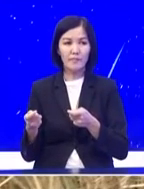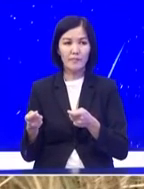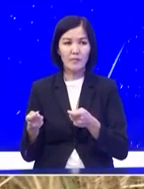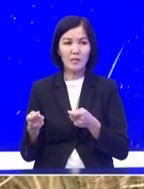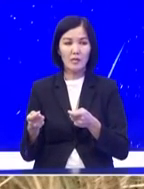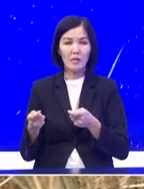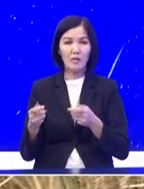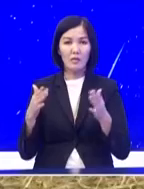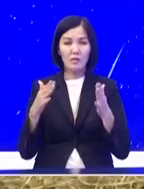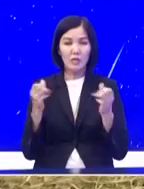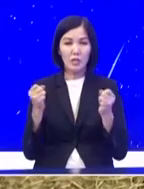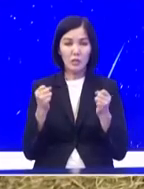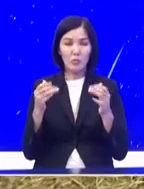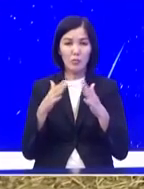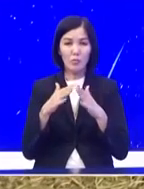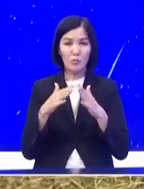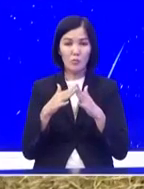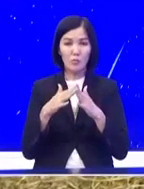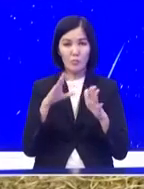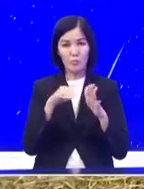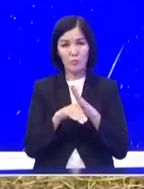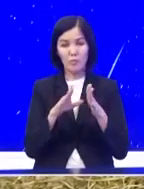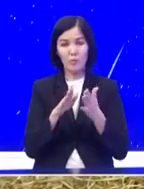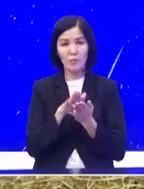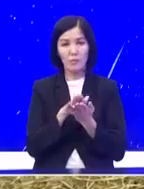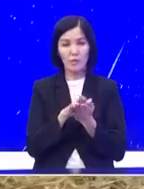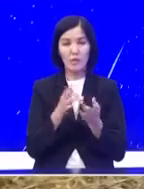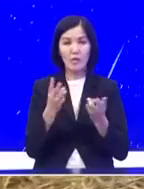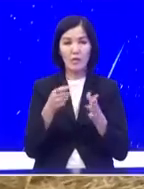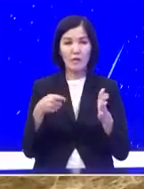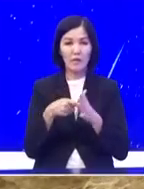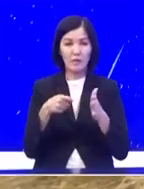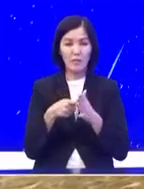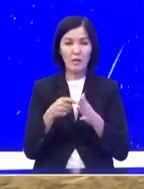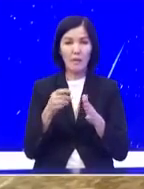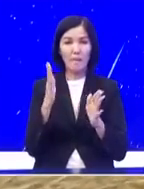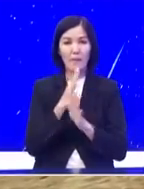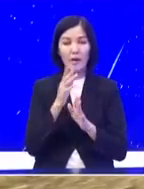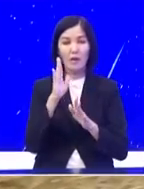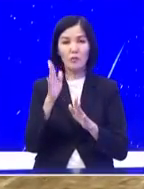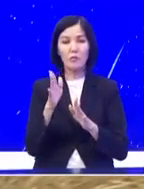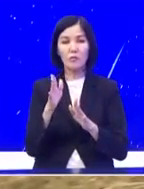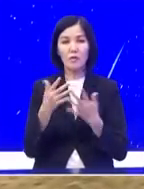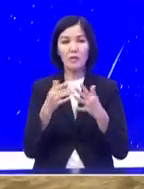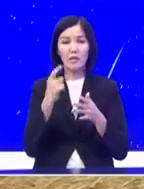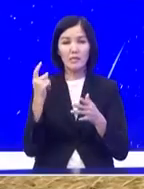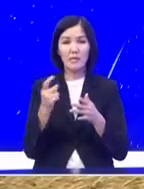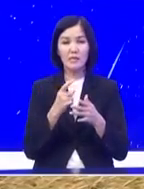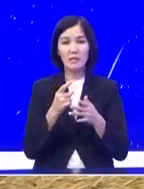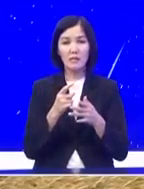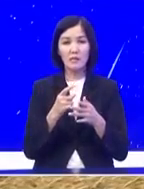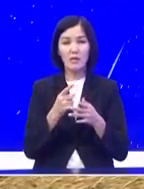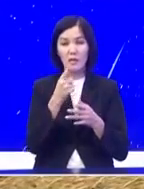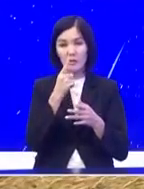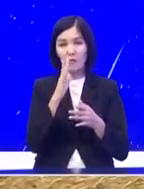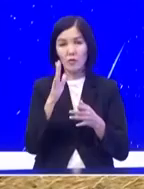на зимовку скота. В свою очередь представители Управления сельского хозяйства поделились прогнозами по заготовке сена для хозяйств региона на предстоящий